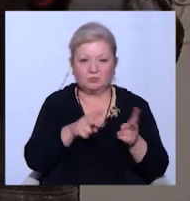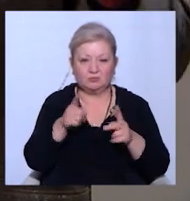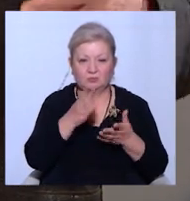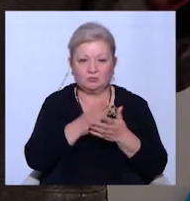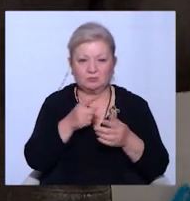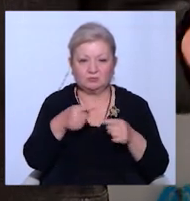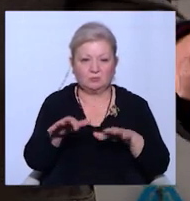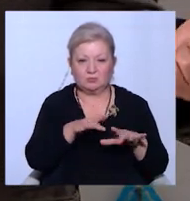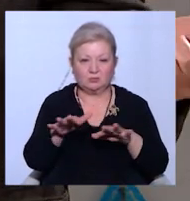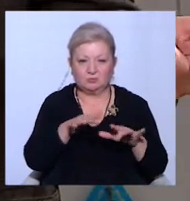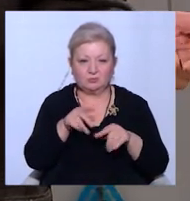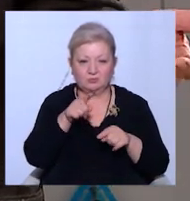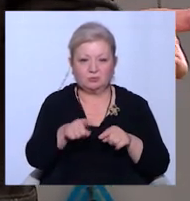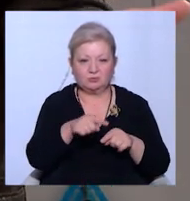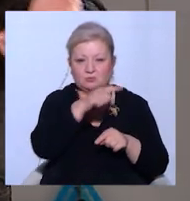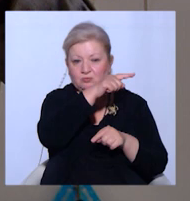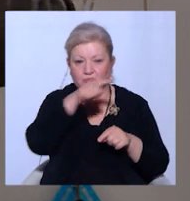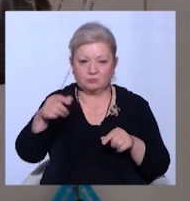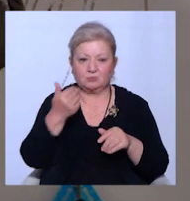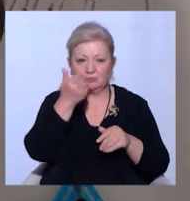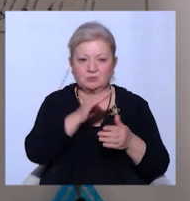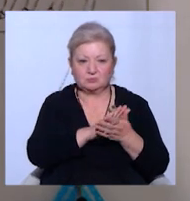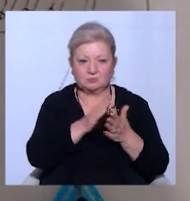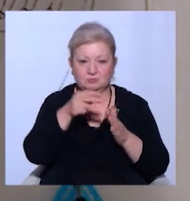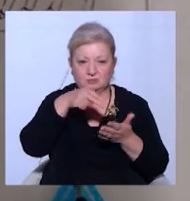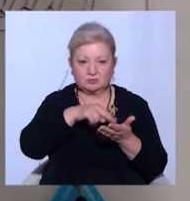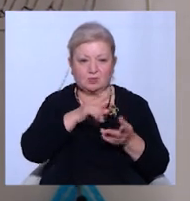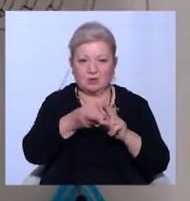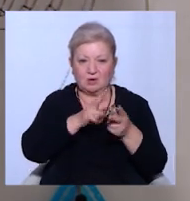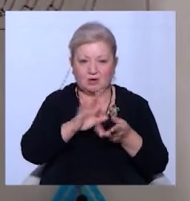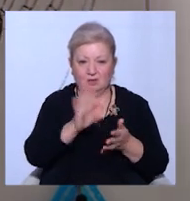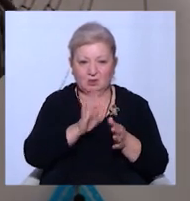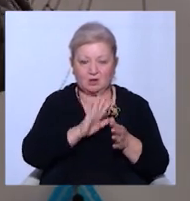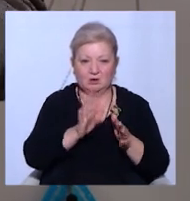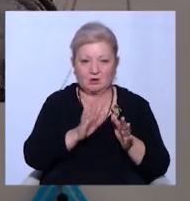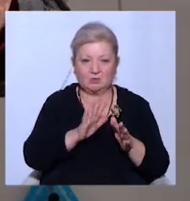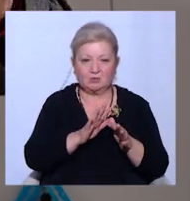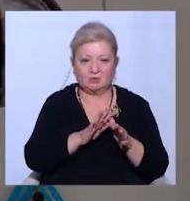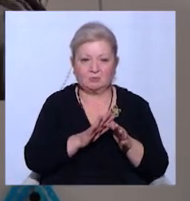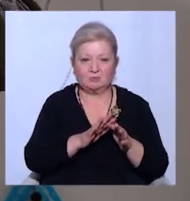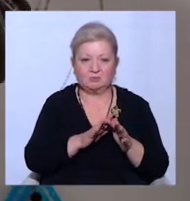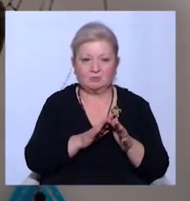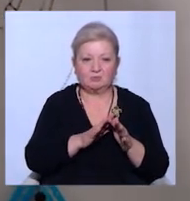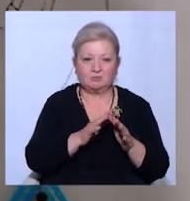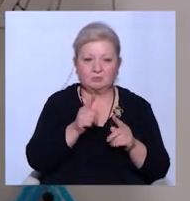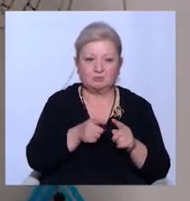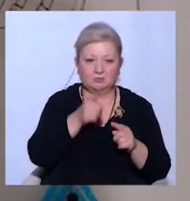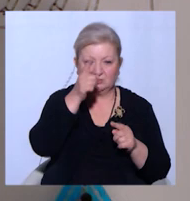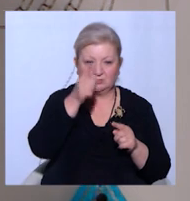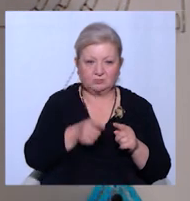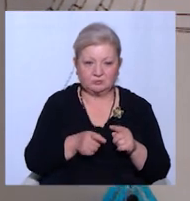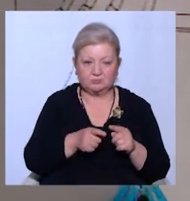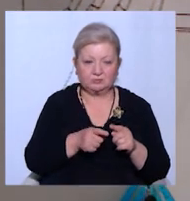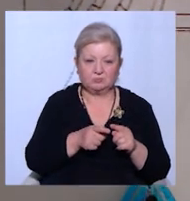ორ დამოუკიდებელ მოძრაობას ასრულებს. ჰორიზონტალურად მისი მდგენელი არ იცვლება, ჰორიზონტალური მდგენელი არის მუდმივი და ის